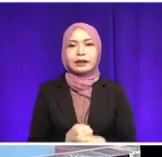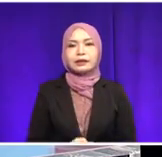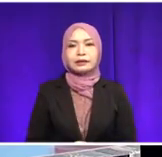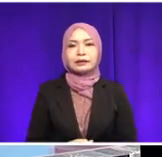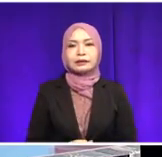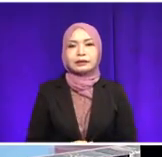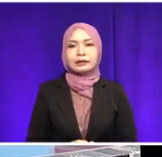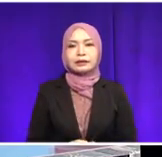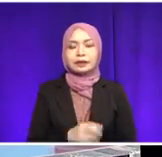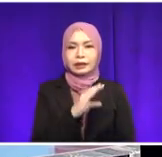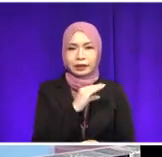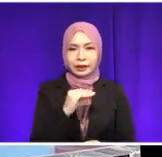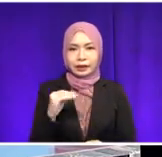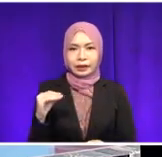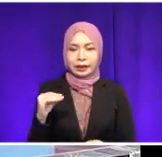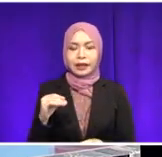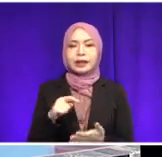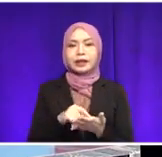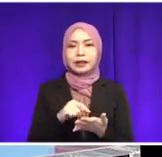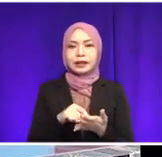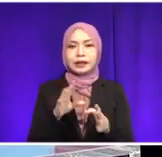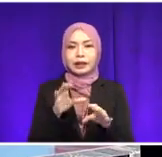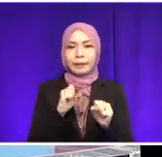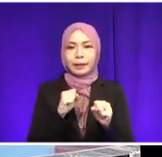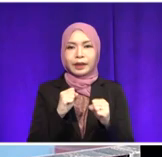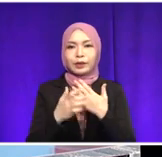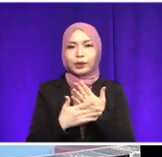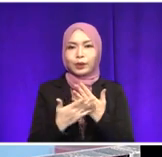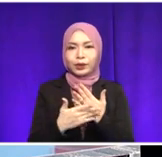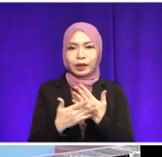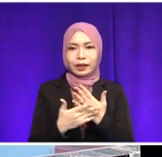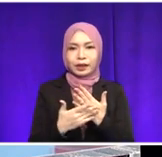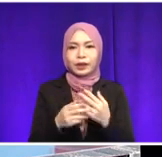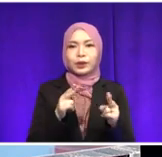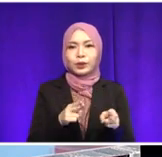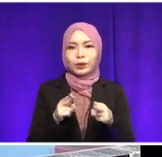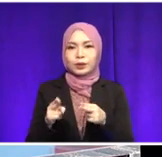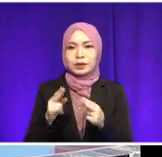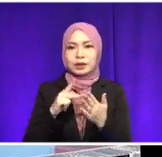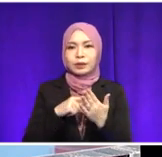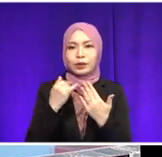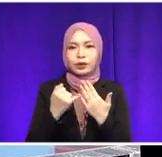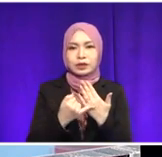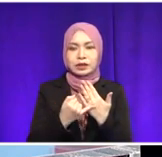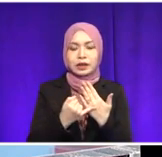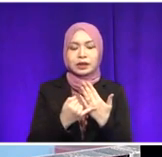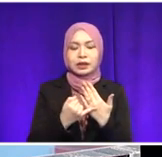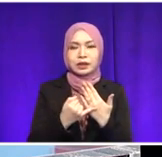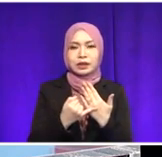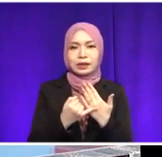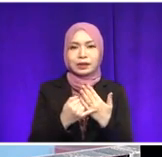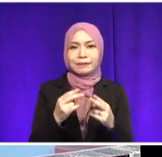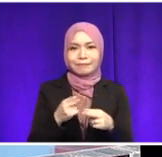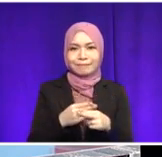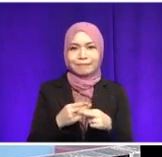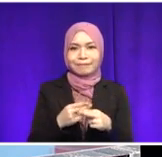kita dapat menjelaskan Oke dah persaingan yang ada tentang produk tersebut memang produk kita ini lebih unik